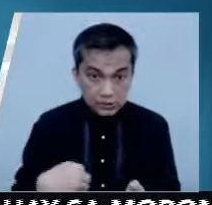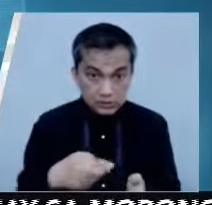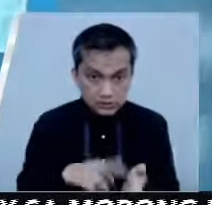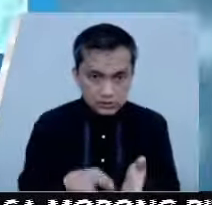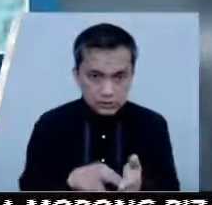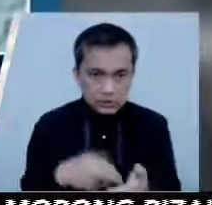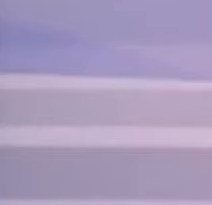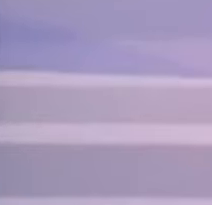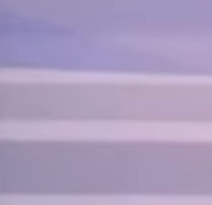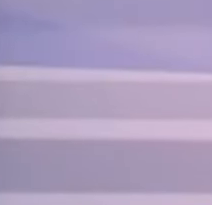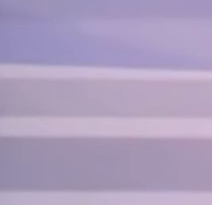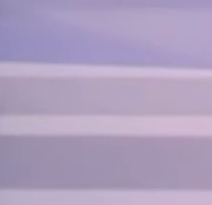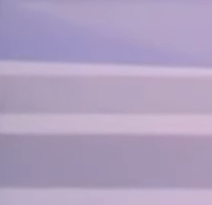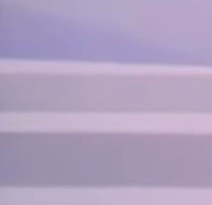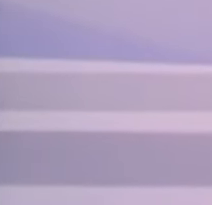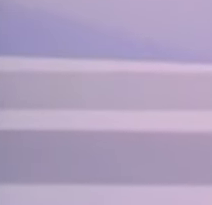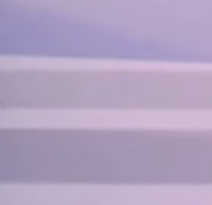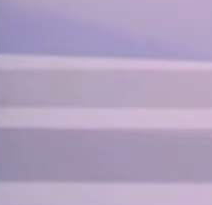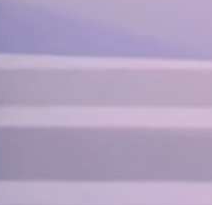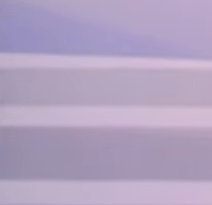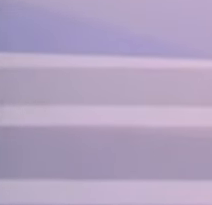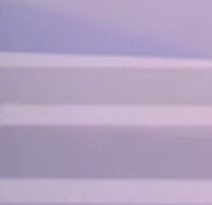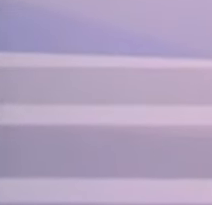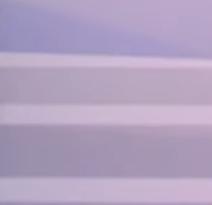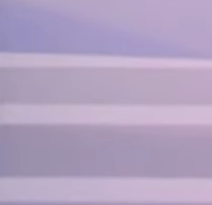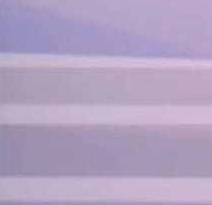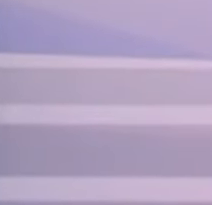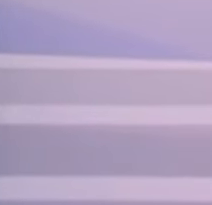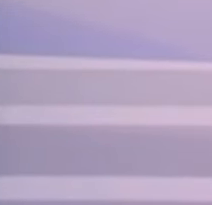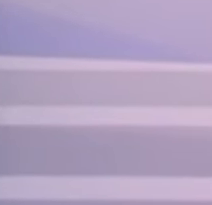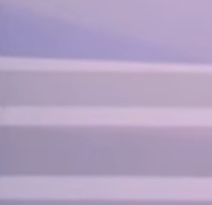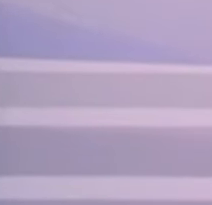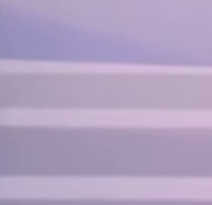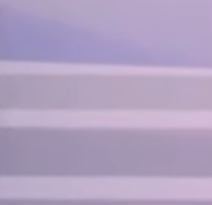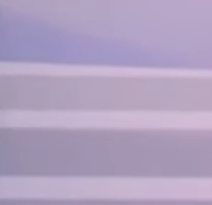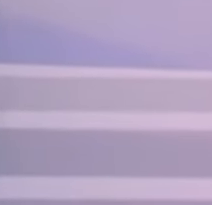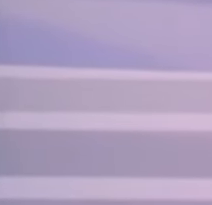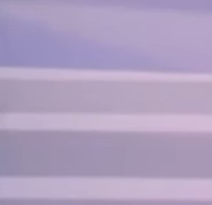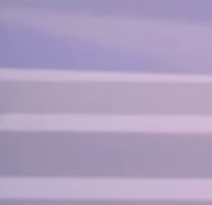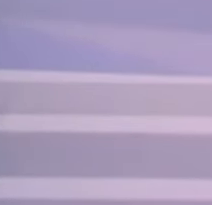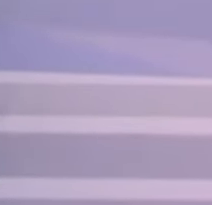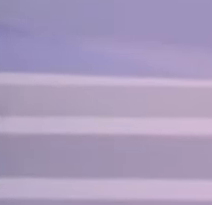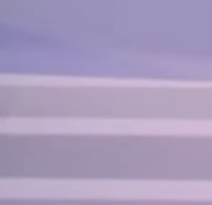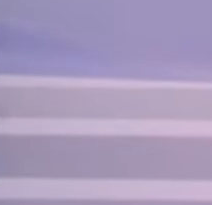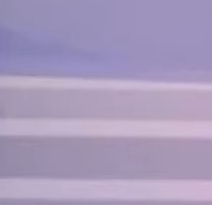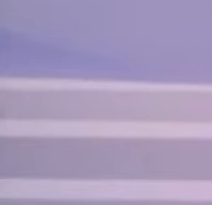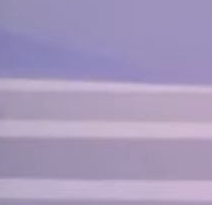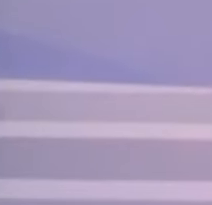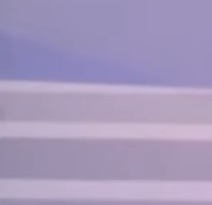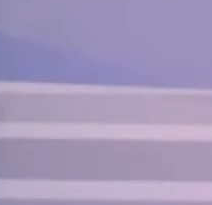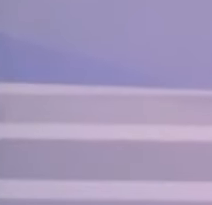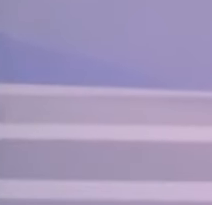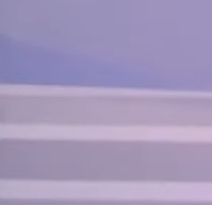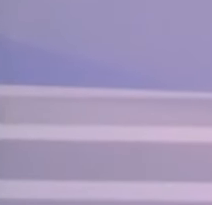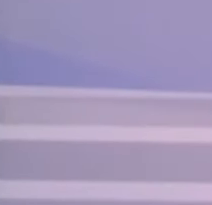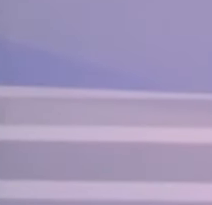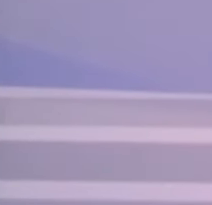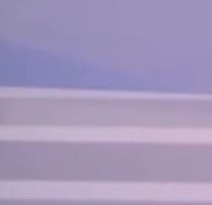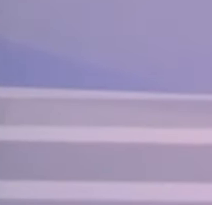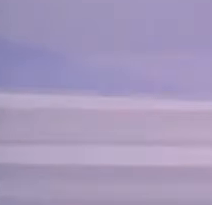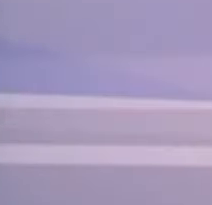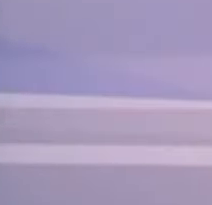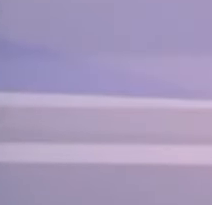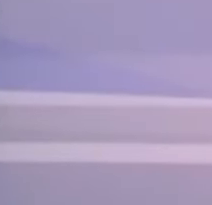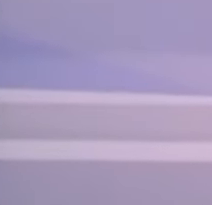Shoal. Mga kapuso, patuloy na tumutok sa mga balita. Mag-subscribe sa GMA Integrated News sa YouTube. Sa mga